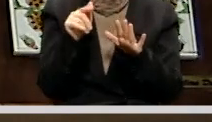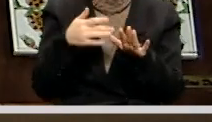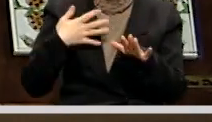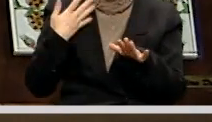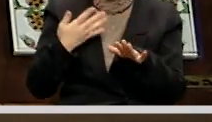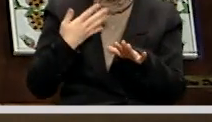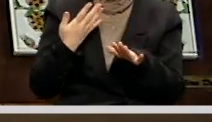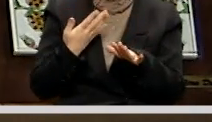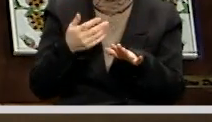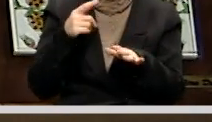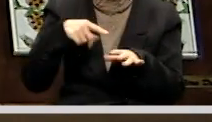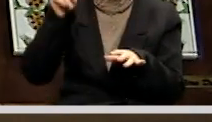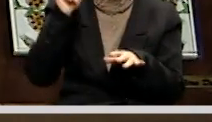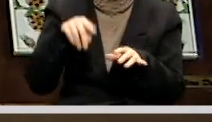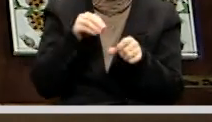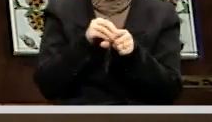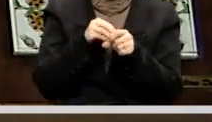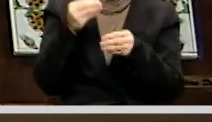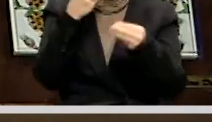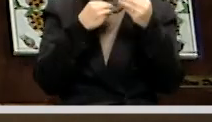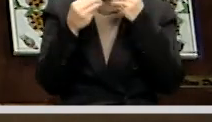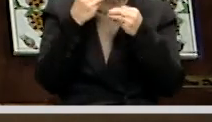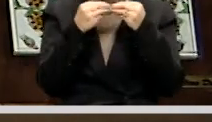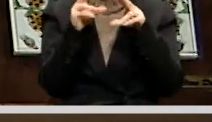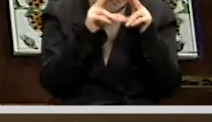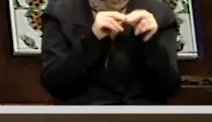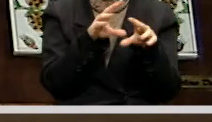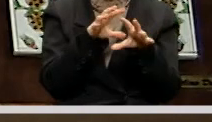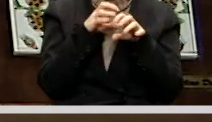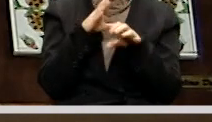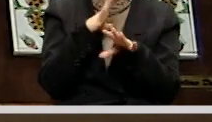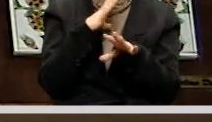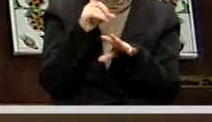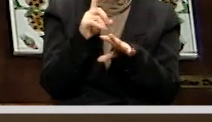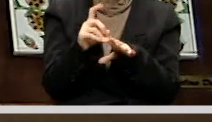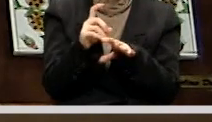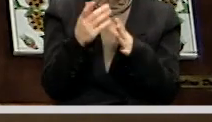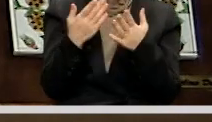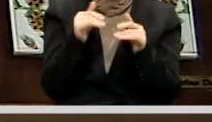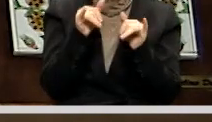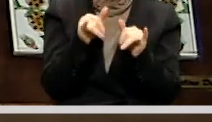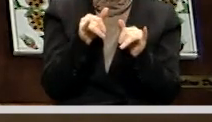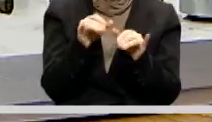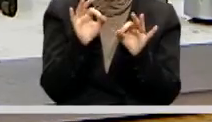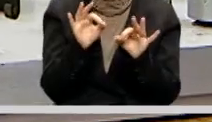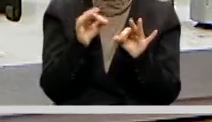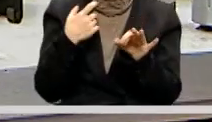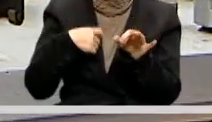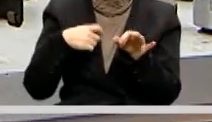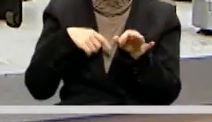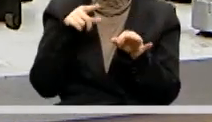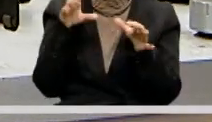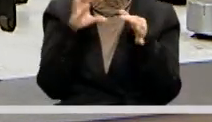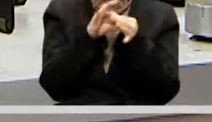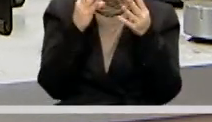ediyorum. Gün içerisindeki beslenmemiz de uykumuzu etkiliyor değil mi? Bir manada tabii bunu da söylüyorsunuz. Aynen öyle. Özellikle mesela ben bununla ilgili